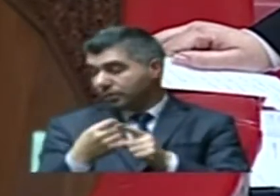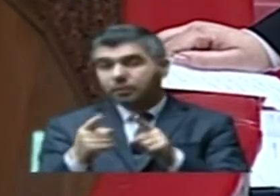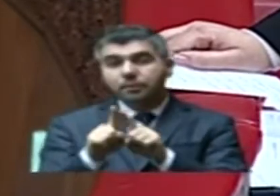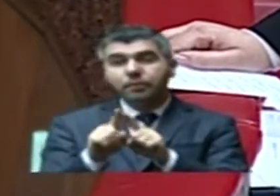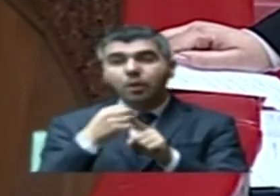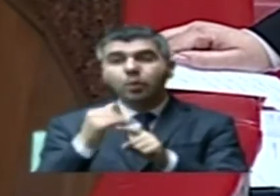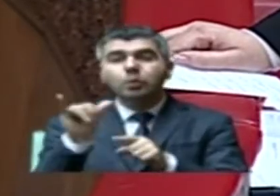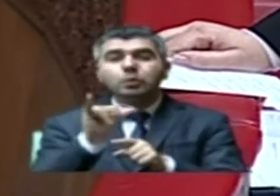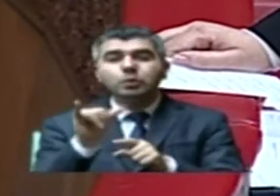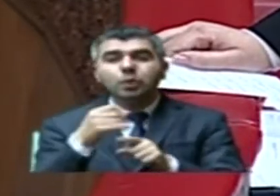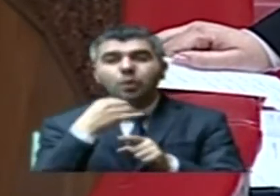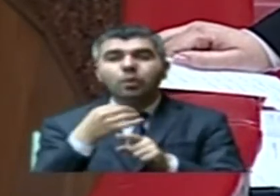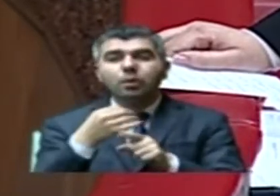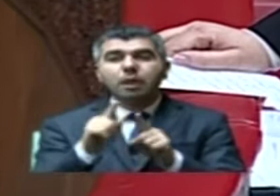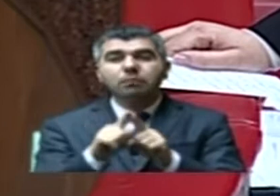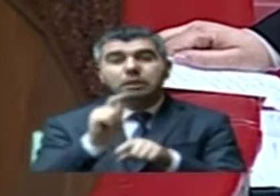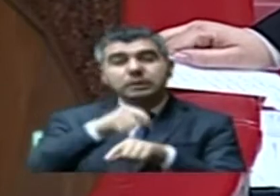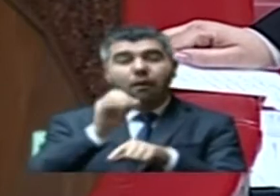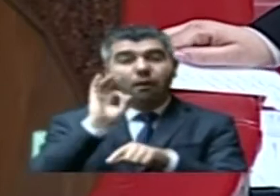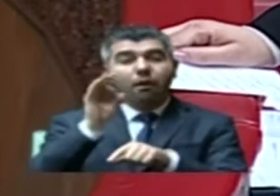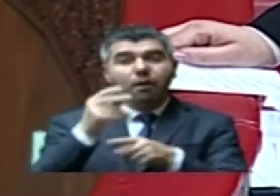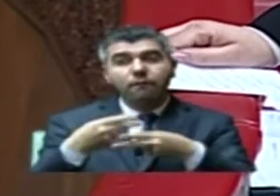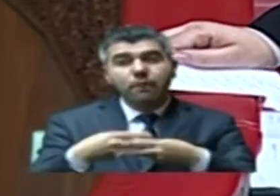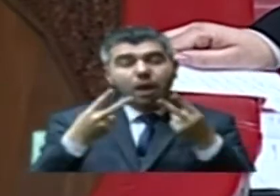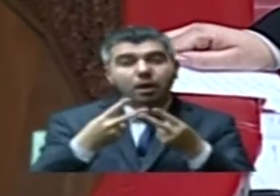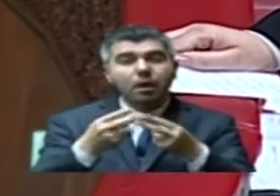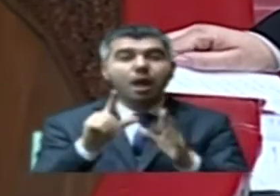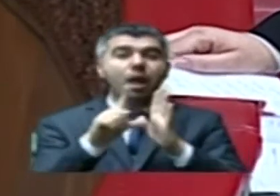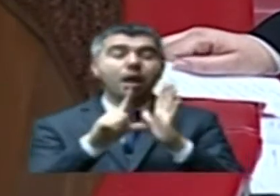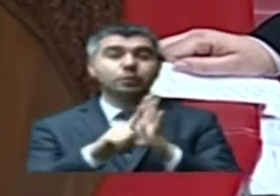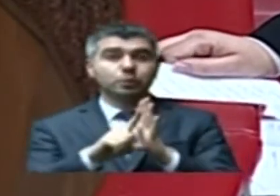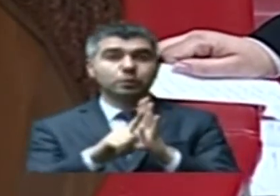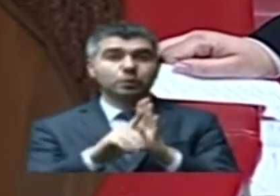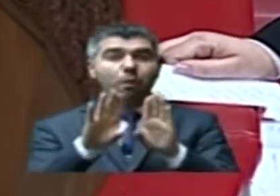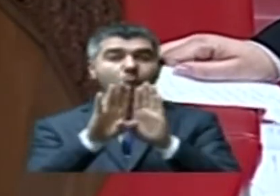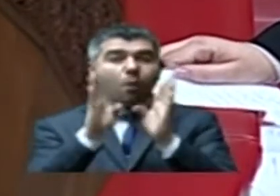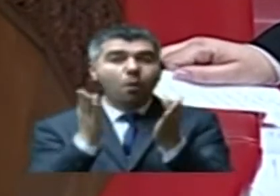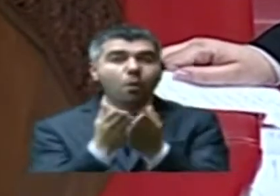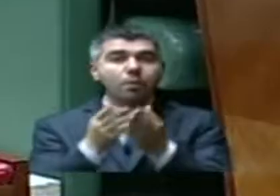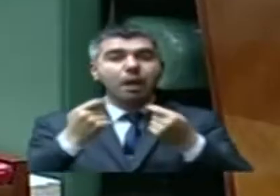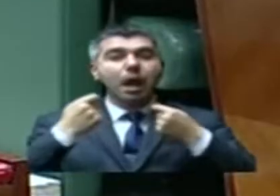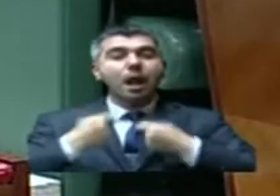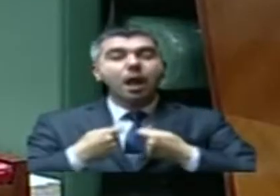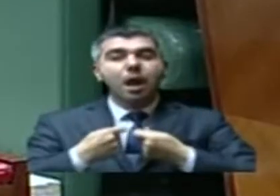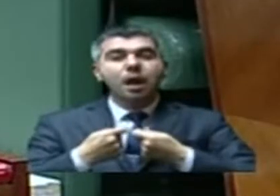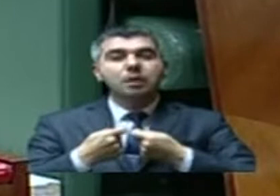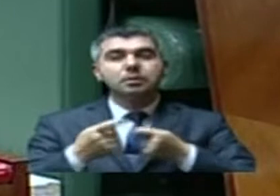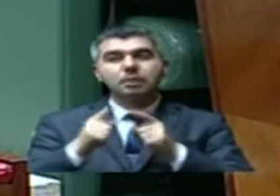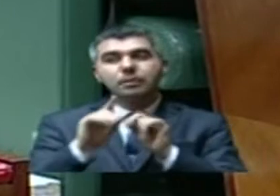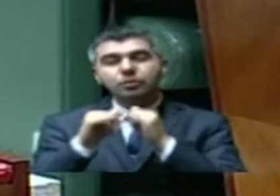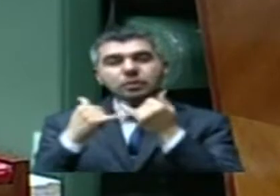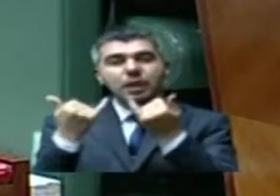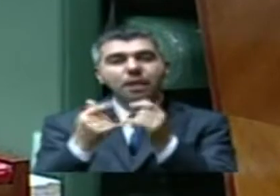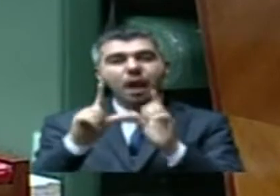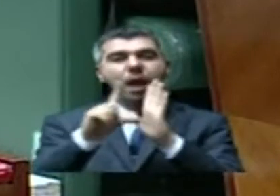ليه هو التقنين، القانون المنظم للصناعه التقليديه، ولهذا ملي جمعناكم كرؤساء غرف وقدمنا لكم مشروع القانون اللي هو